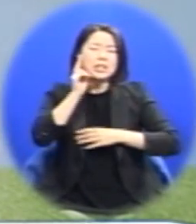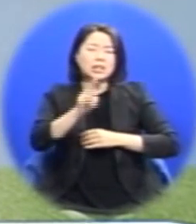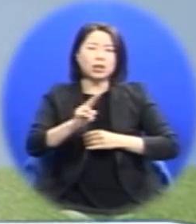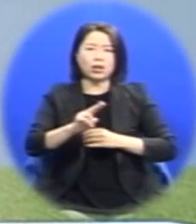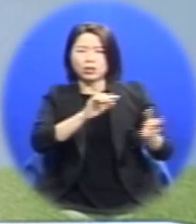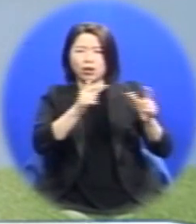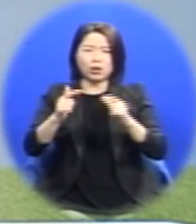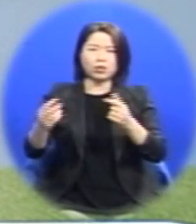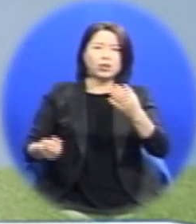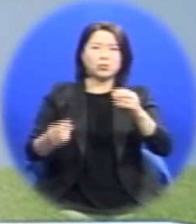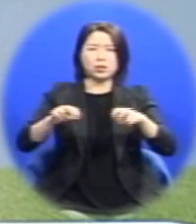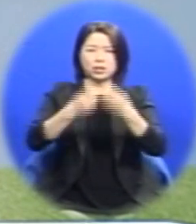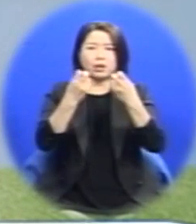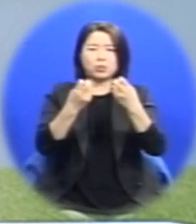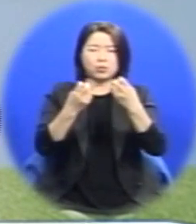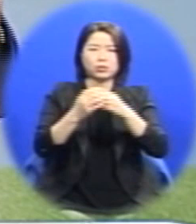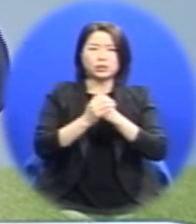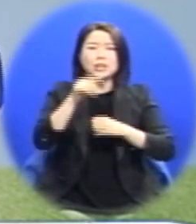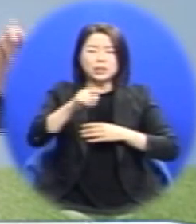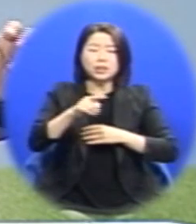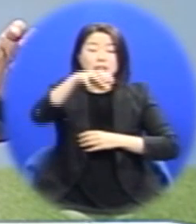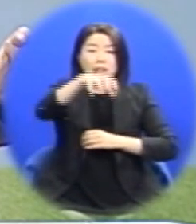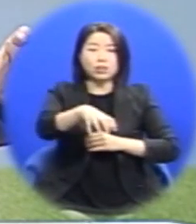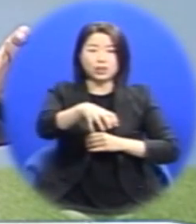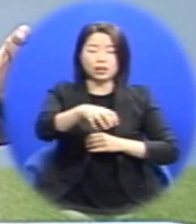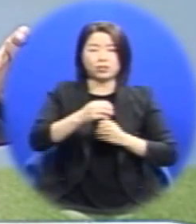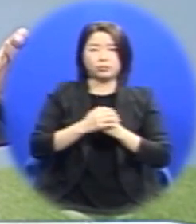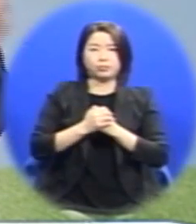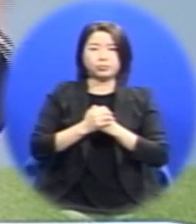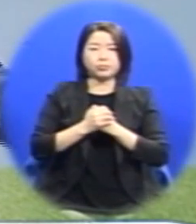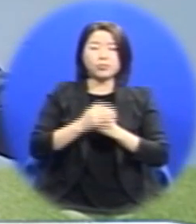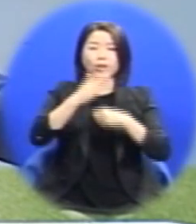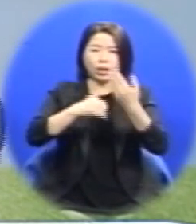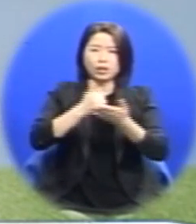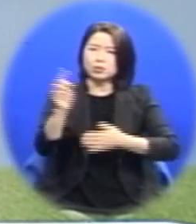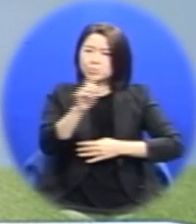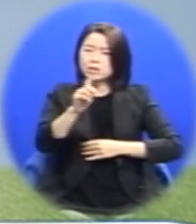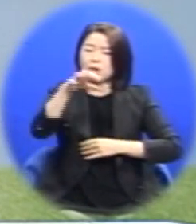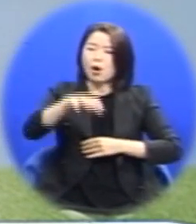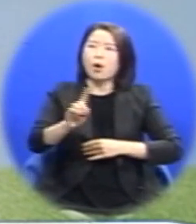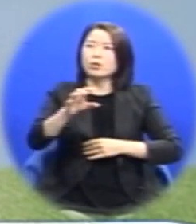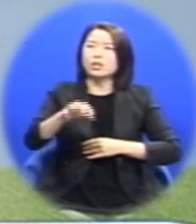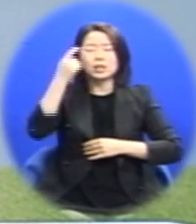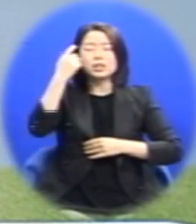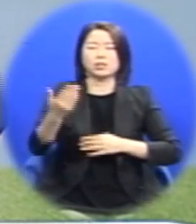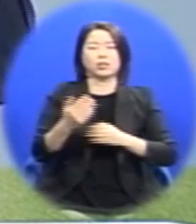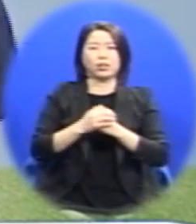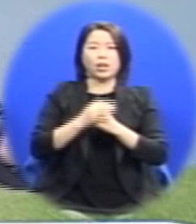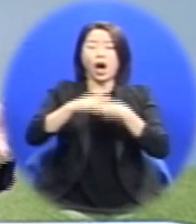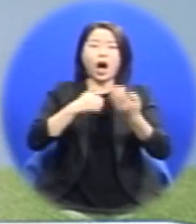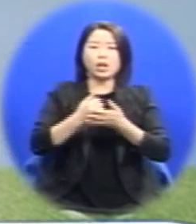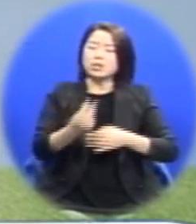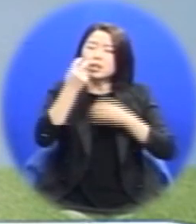많은 재난들, 그 현장에서 하나님은 도대체 어디 계시냐?